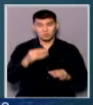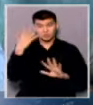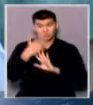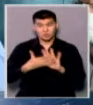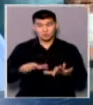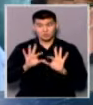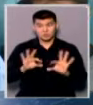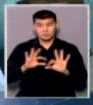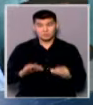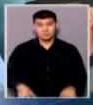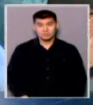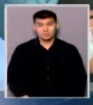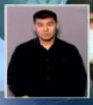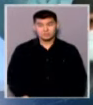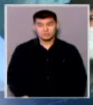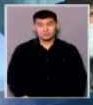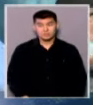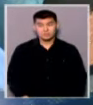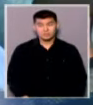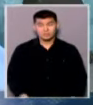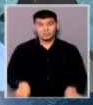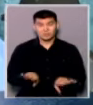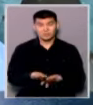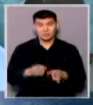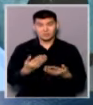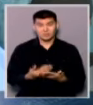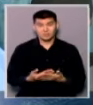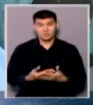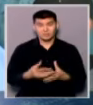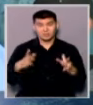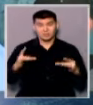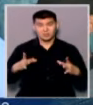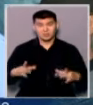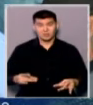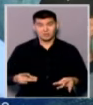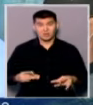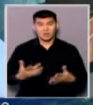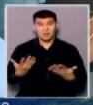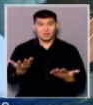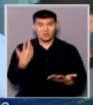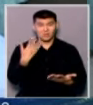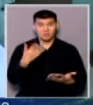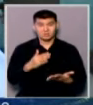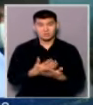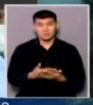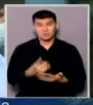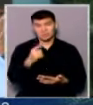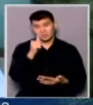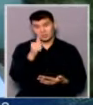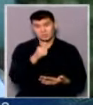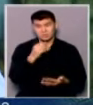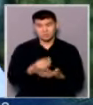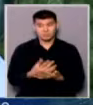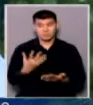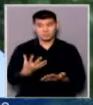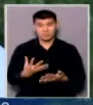түсіндірді. Жылда өзі осындай мына мешті зөне дейді ғой. Сол сезонда бір ай жарымдай